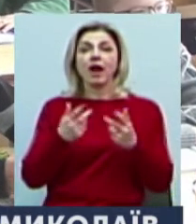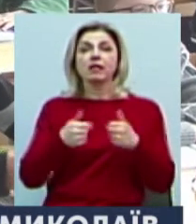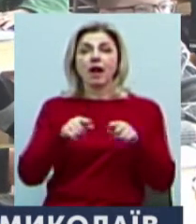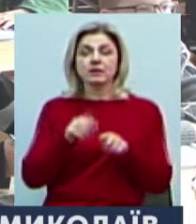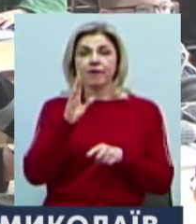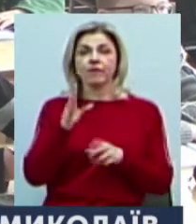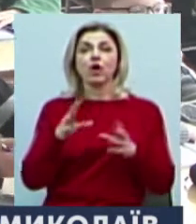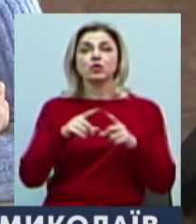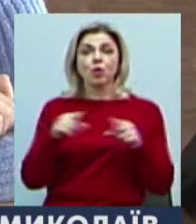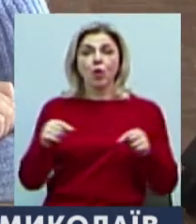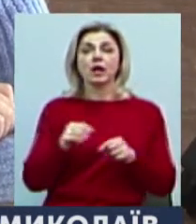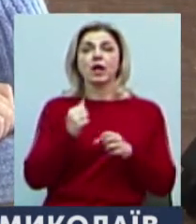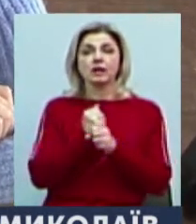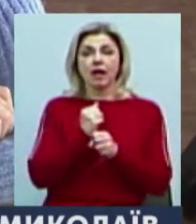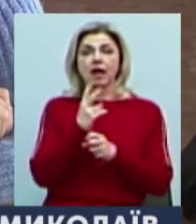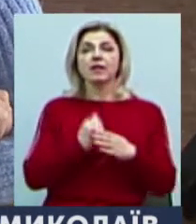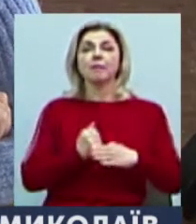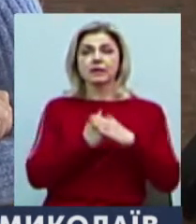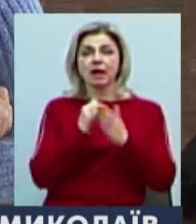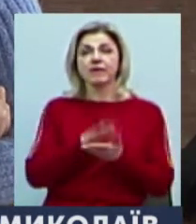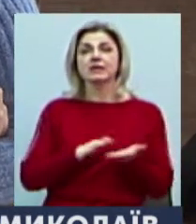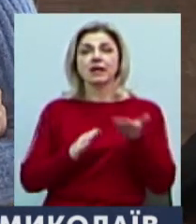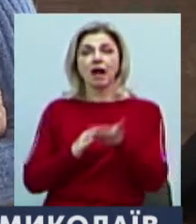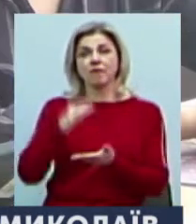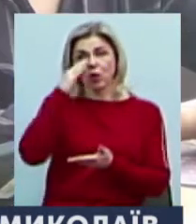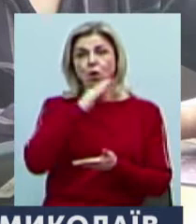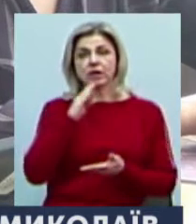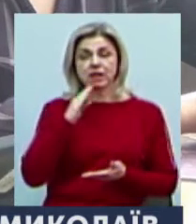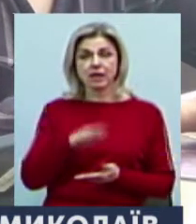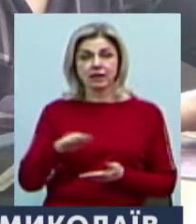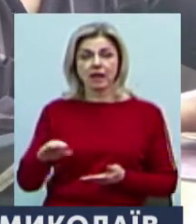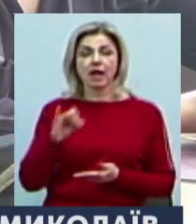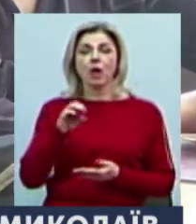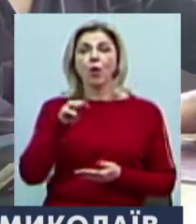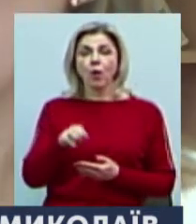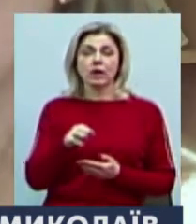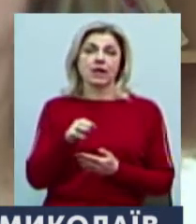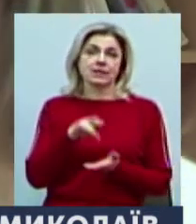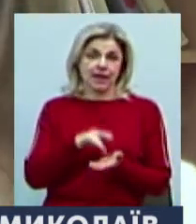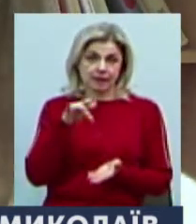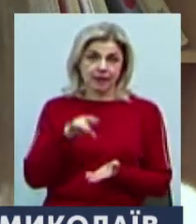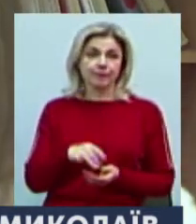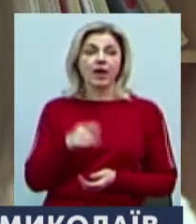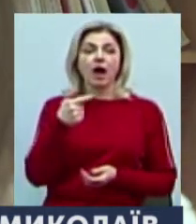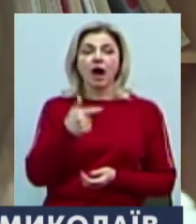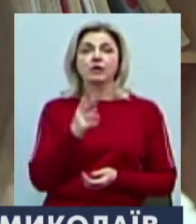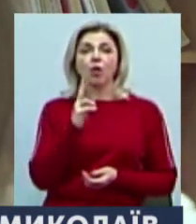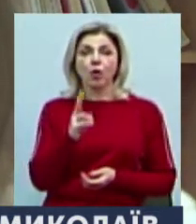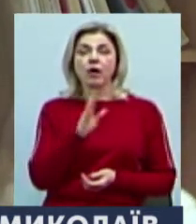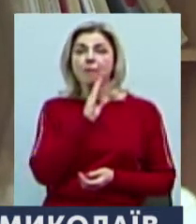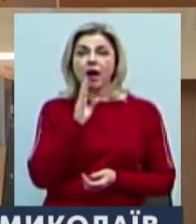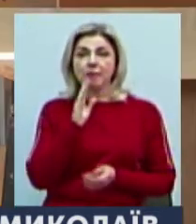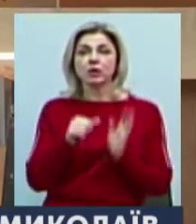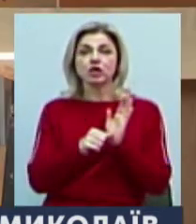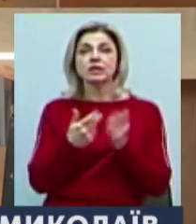школах створюються на підставі заяви батьків дитини та з висновком від інклюзивно-ресурсного центру. Ганна Колеснік – мати шестикласника